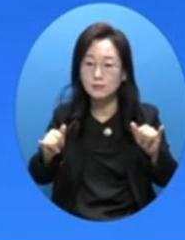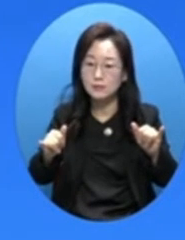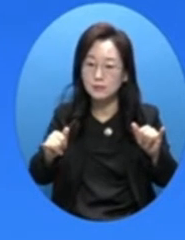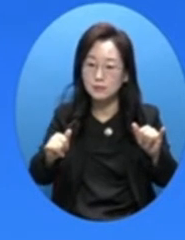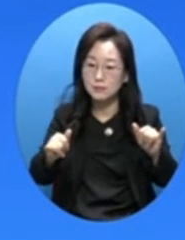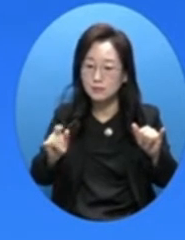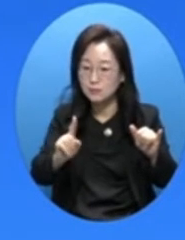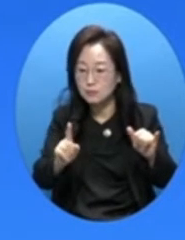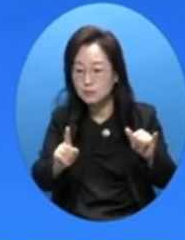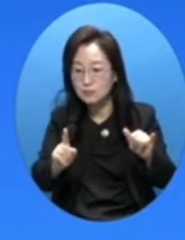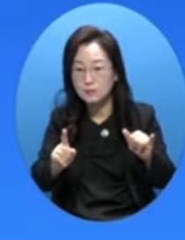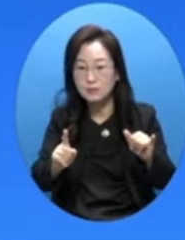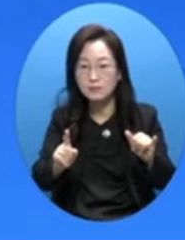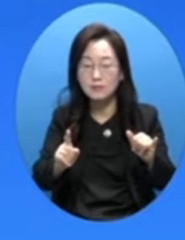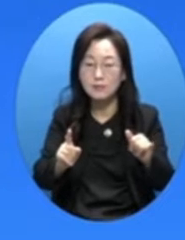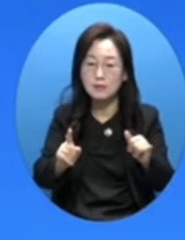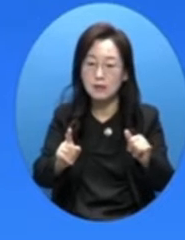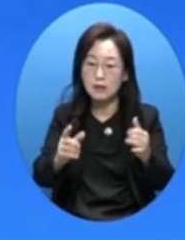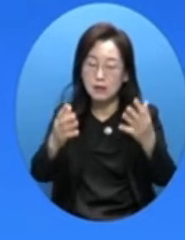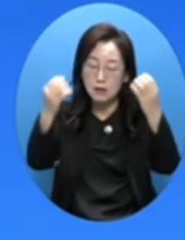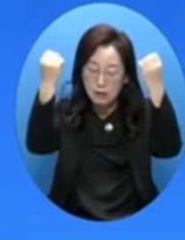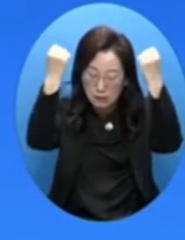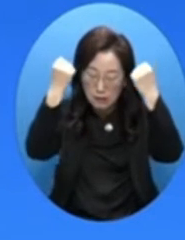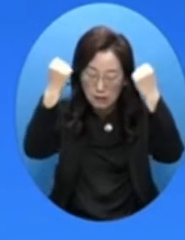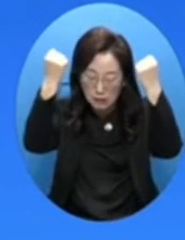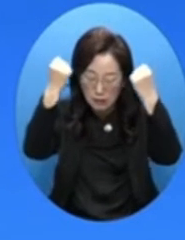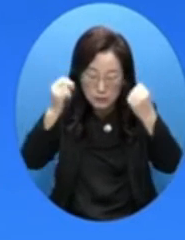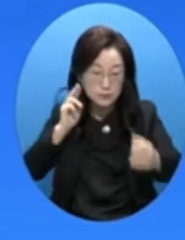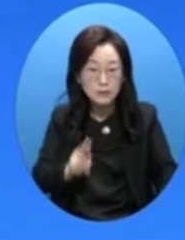많은 고생이란 고생은 다 하고